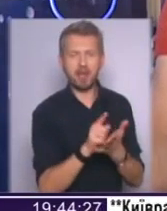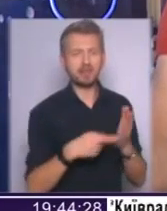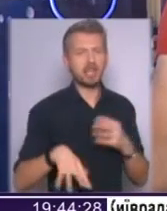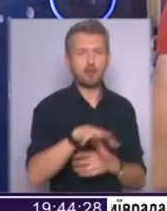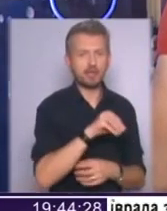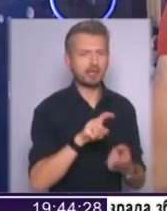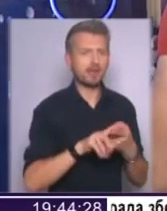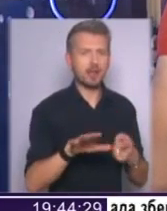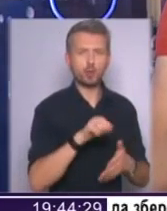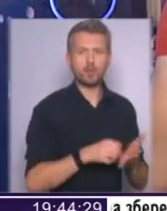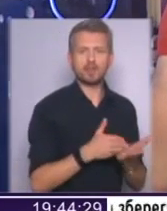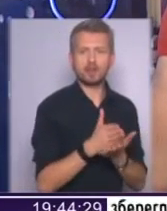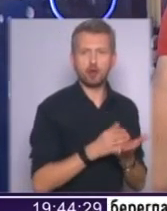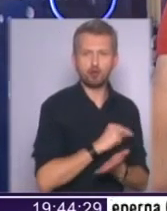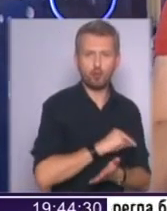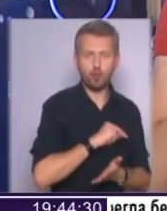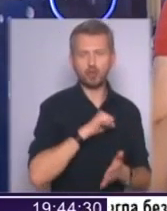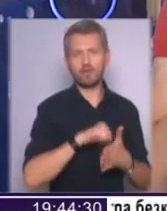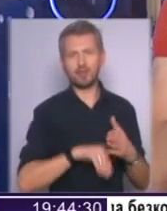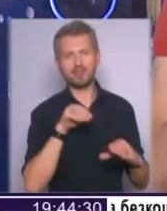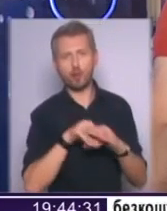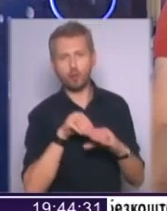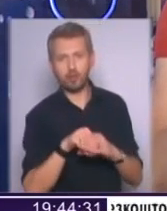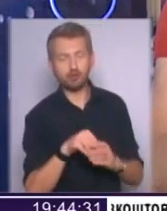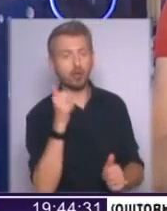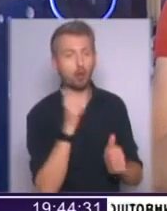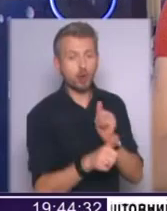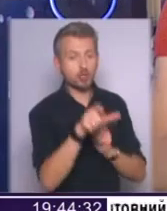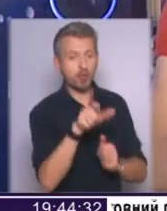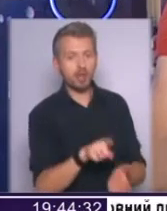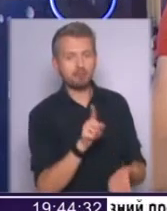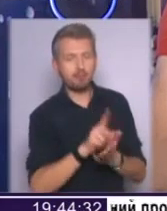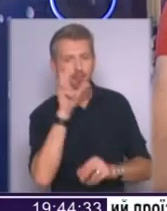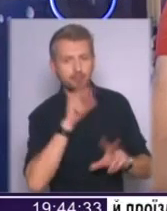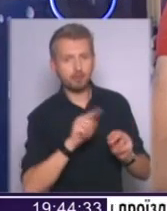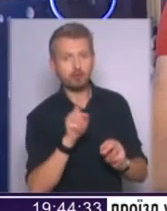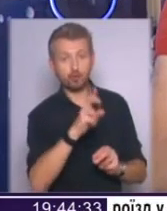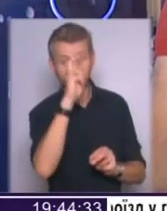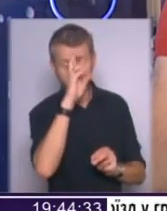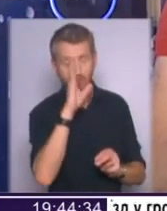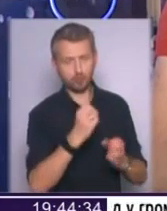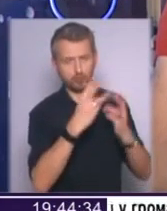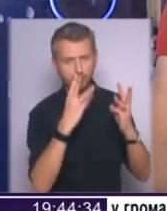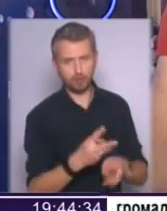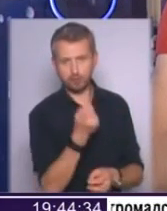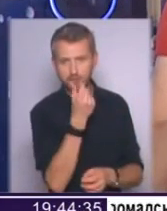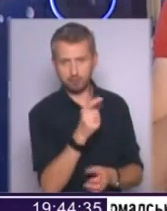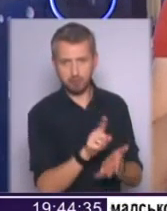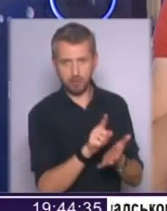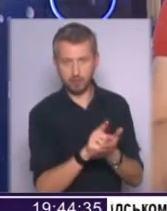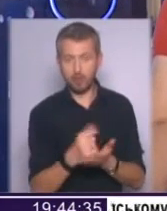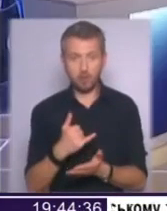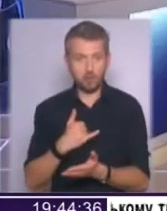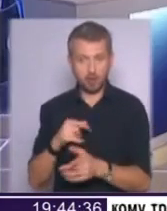незалежно від стажу роботи, від накопичень. Тобто кожен громадян має все ж таки розраховувати, що він буде отримати певну мінімальну пенсію. Так і у нас